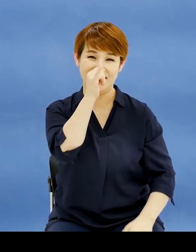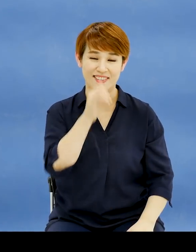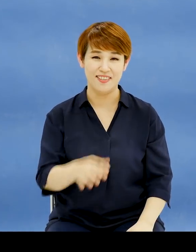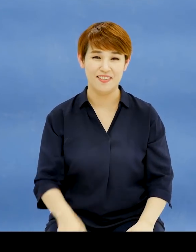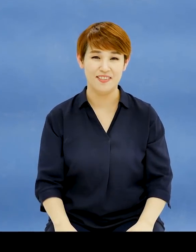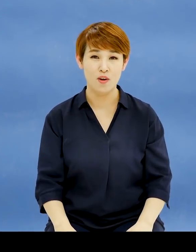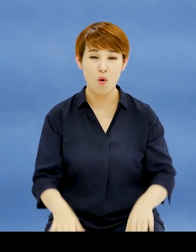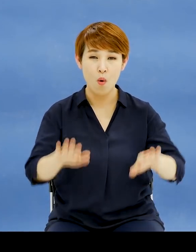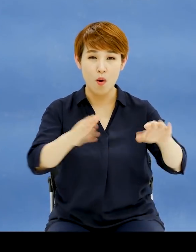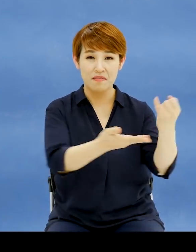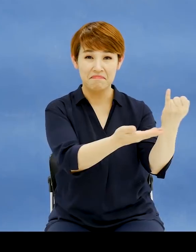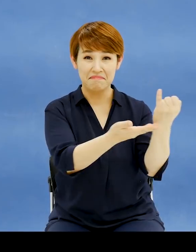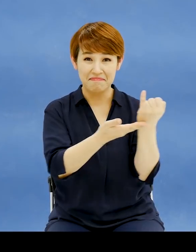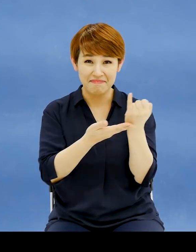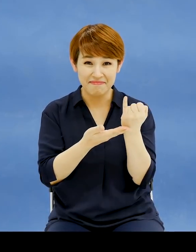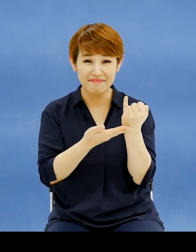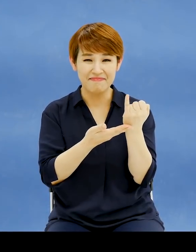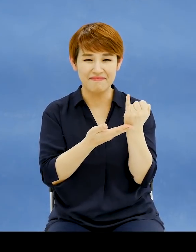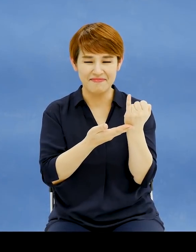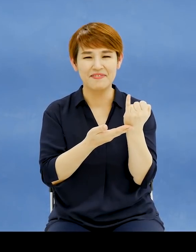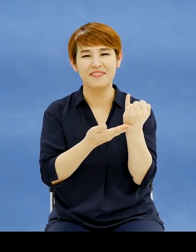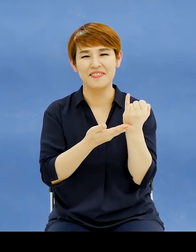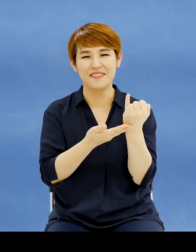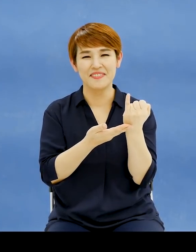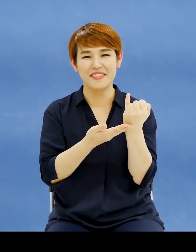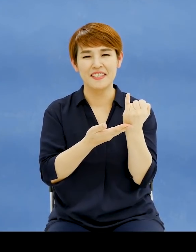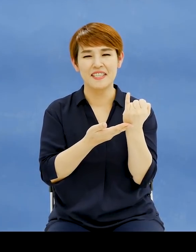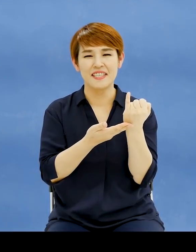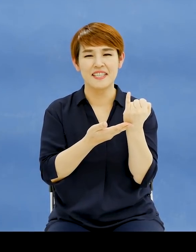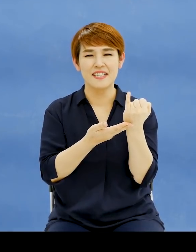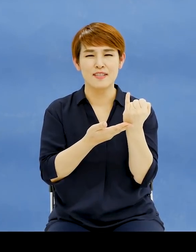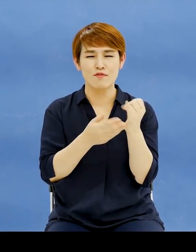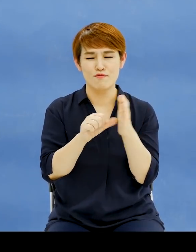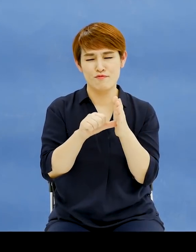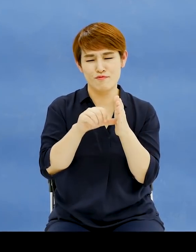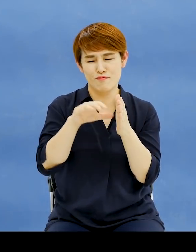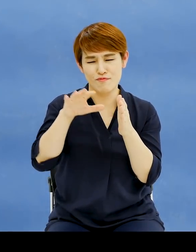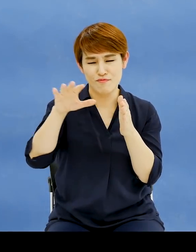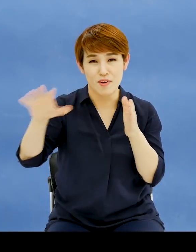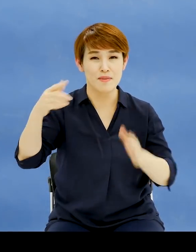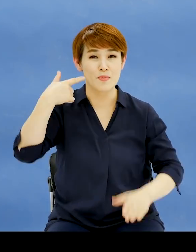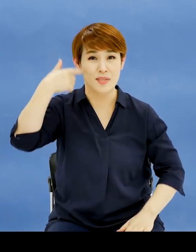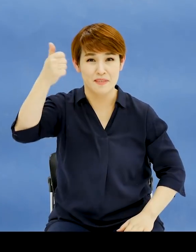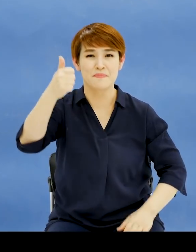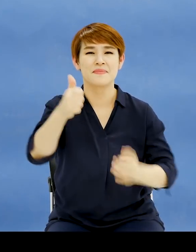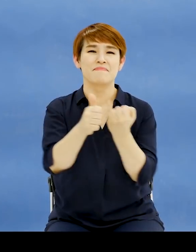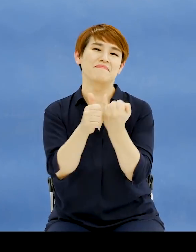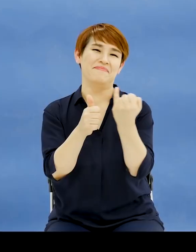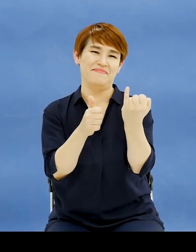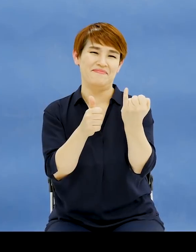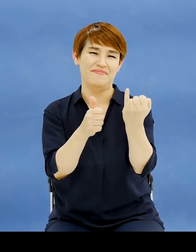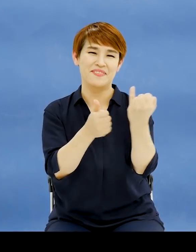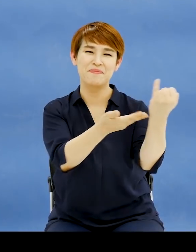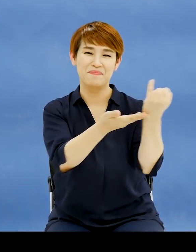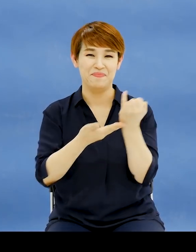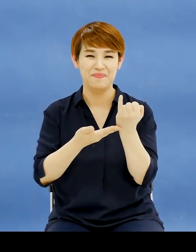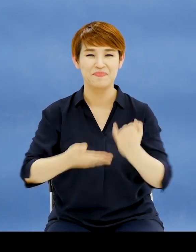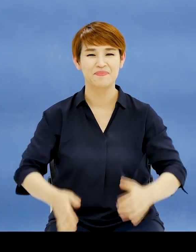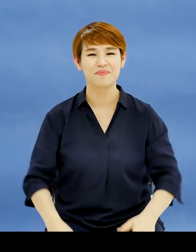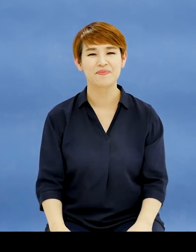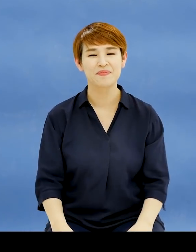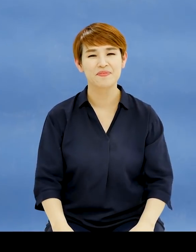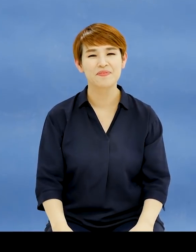들어요. 네, 오늘 딱 모실 분이 그 말씀 같으신 분인데요. 네. 아주 유명한 목회자 분의